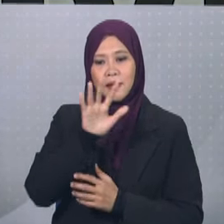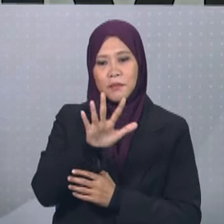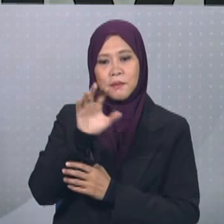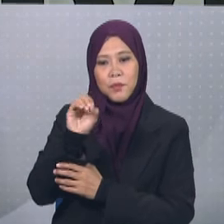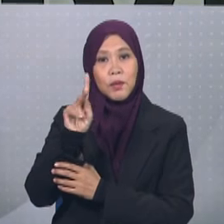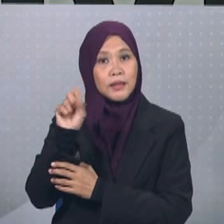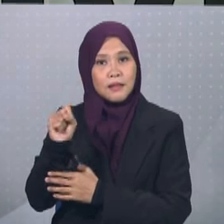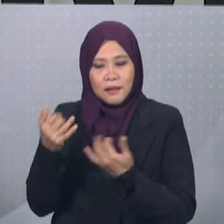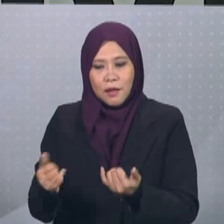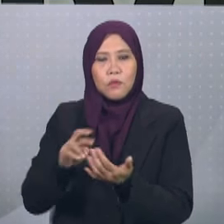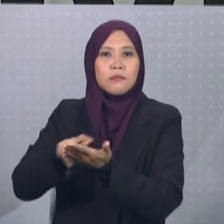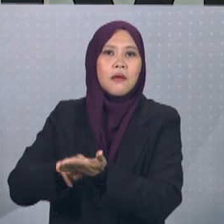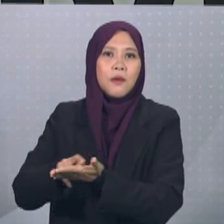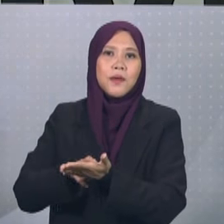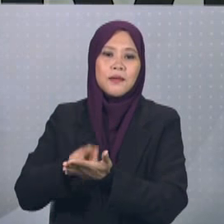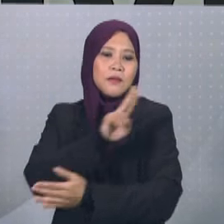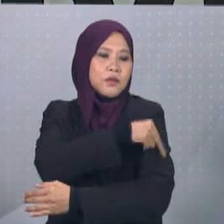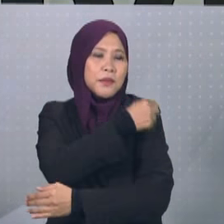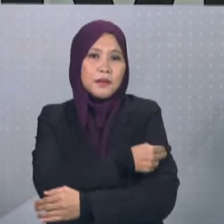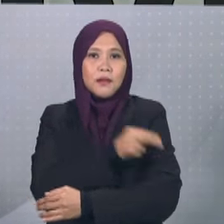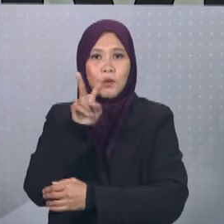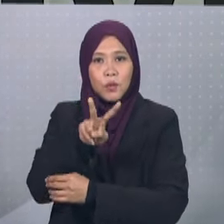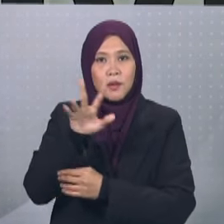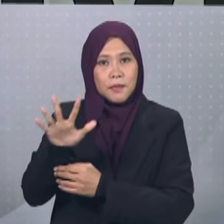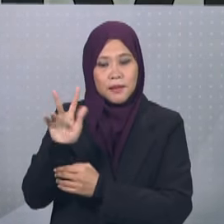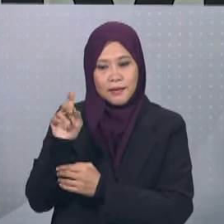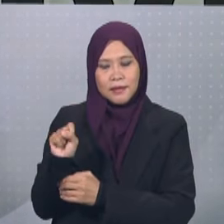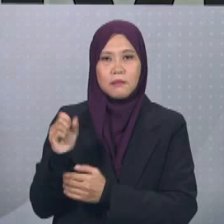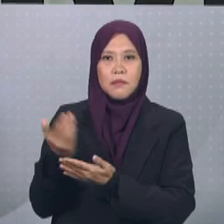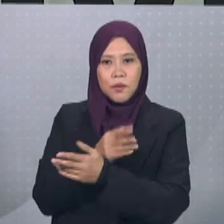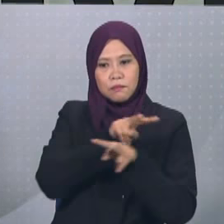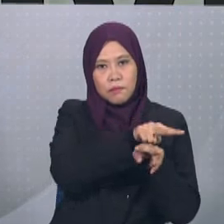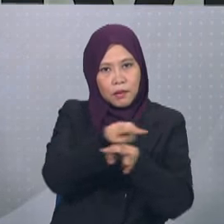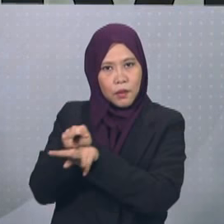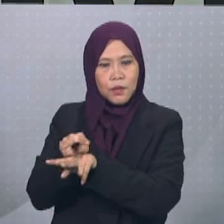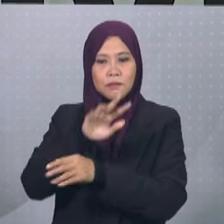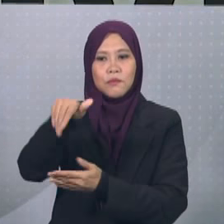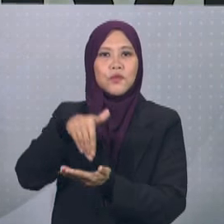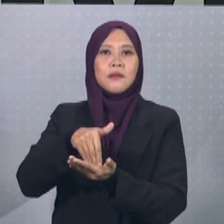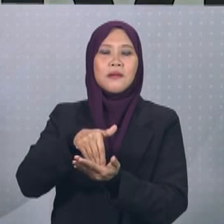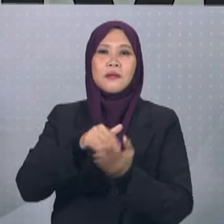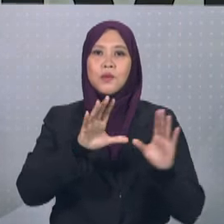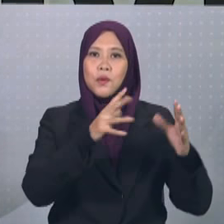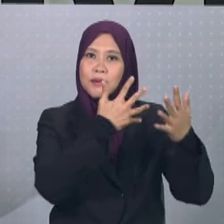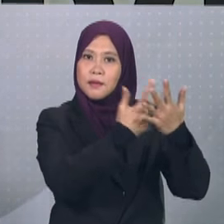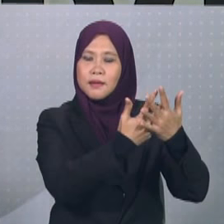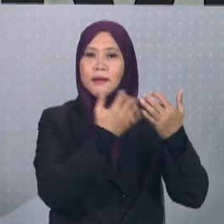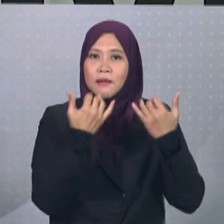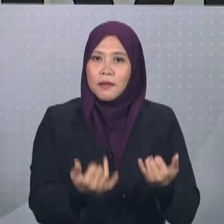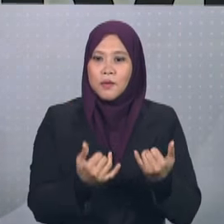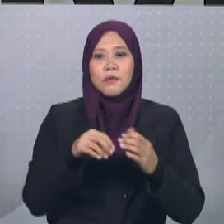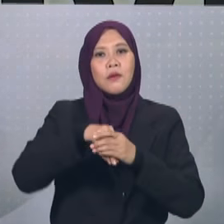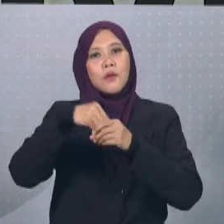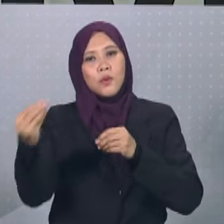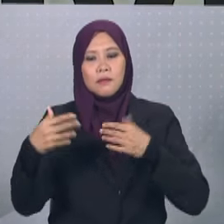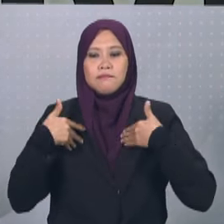50 kes sedang dirawat di hospital, 25 kes bawah pemerhatian di pusat kuarantin dan 1 kes discharge yang